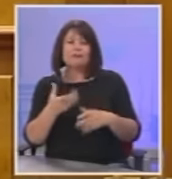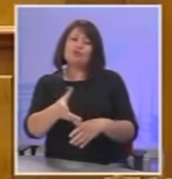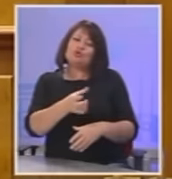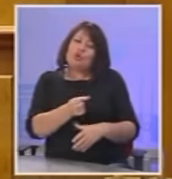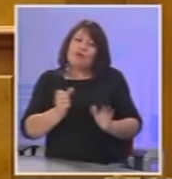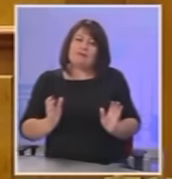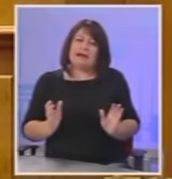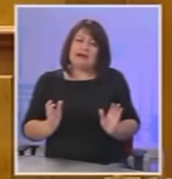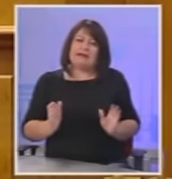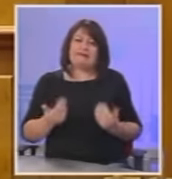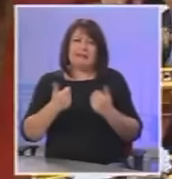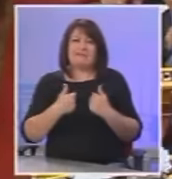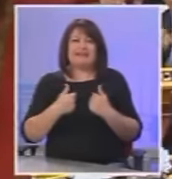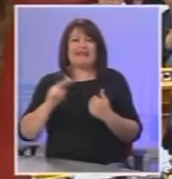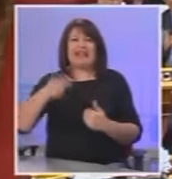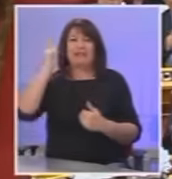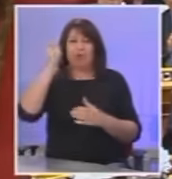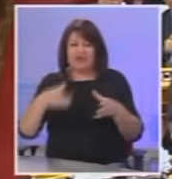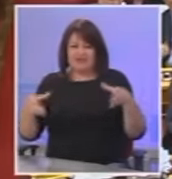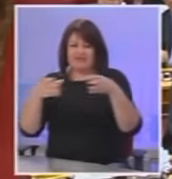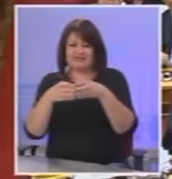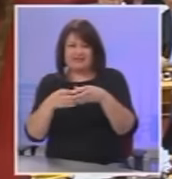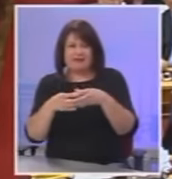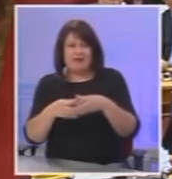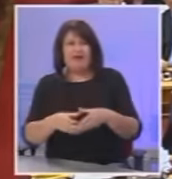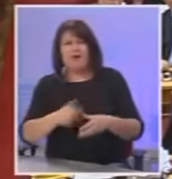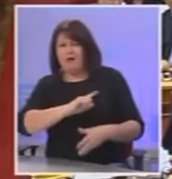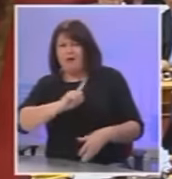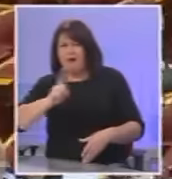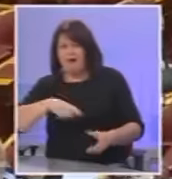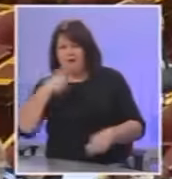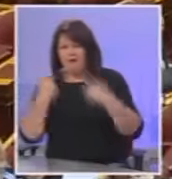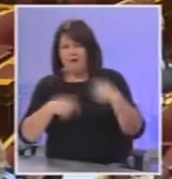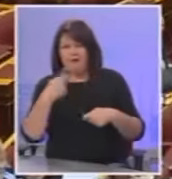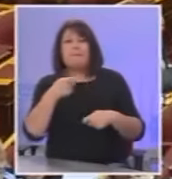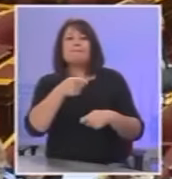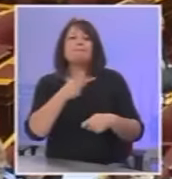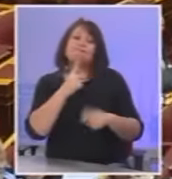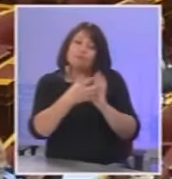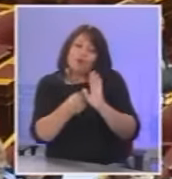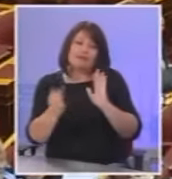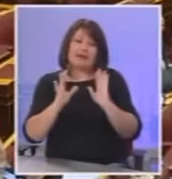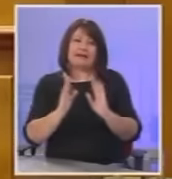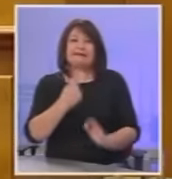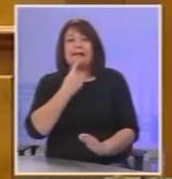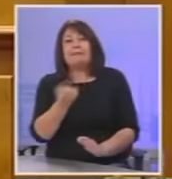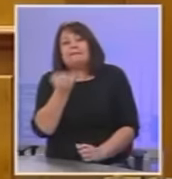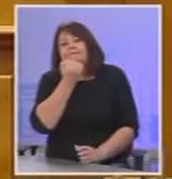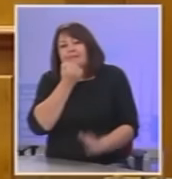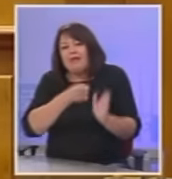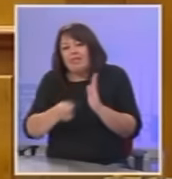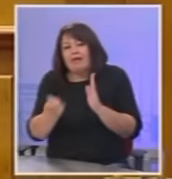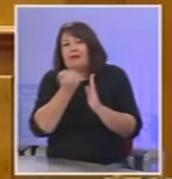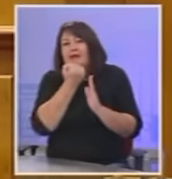αντίδραση της αντιπολίτευσης όλης. Σας έκανε να το αποσύρετε. Είπατε ότι ήταν παραδρομή. Ο